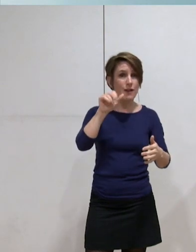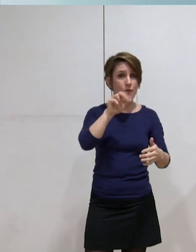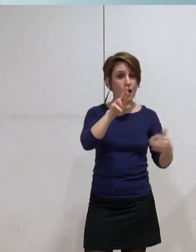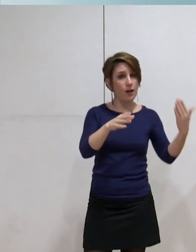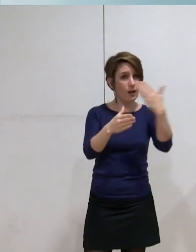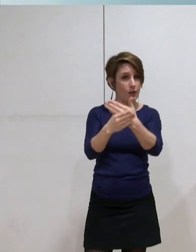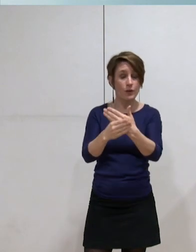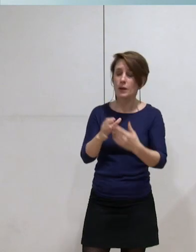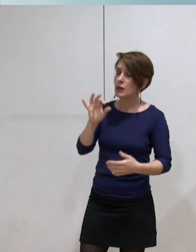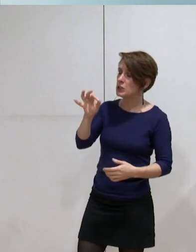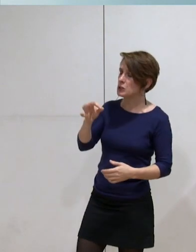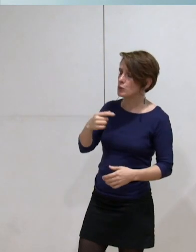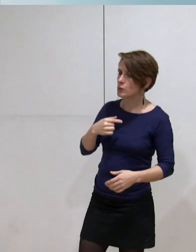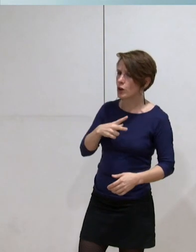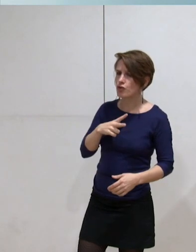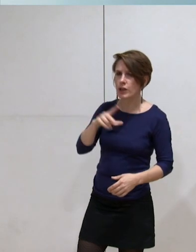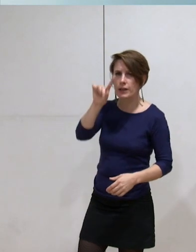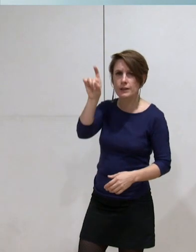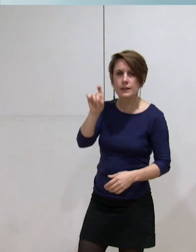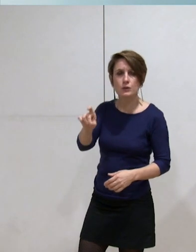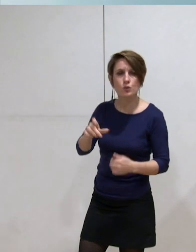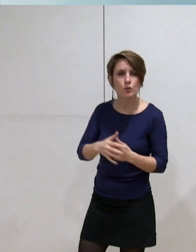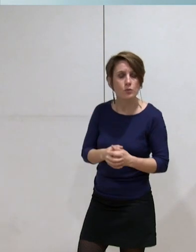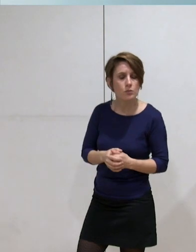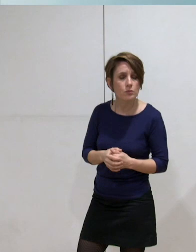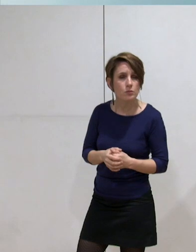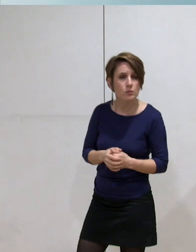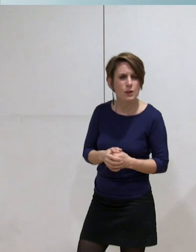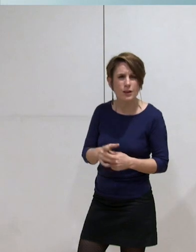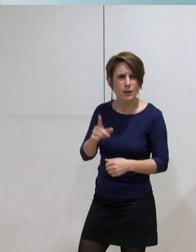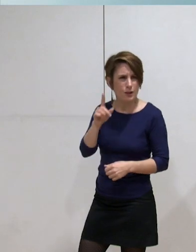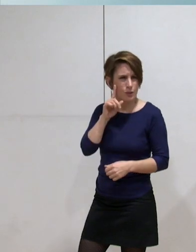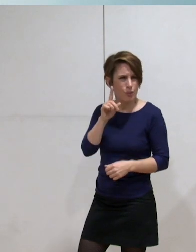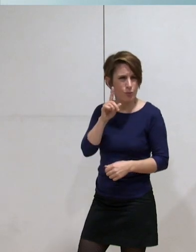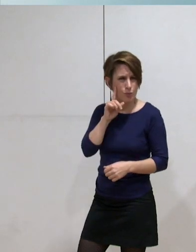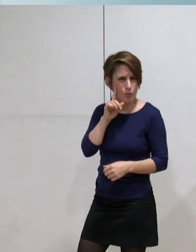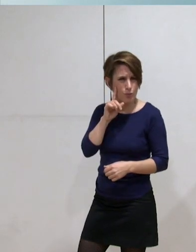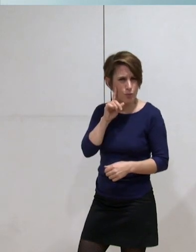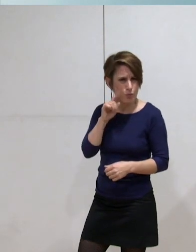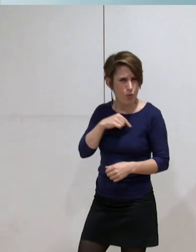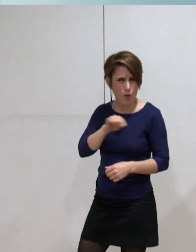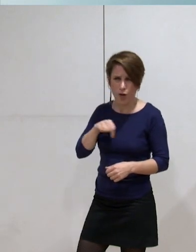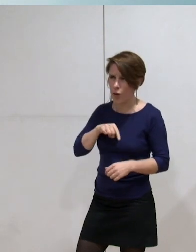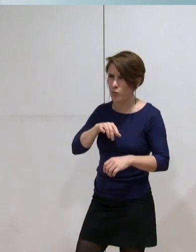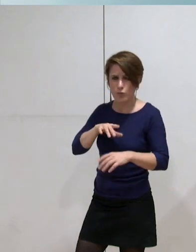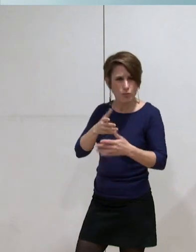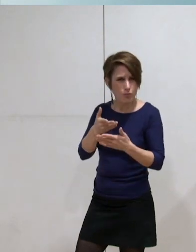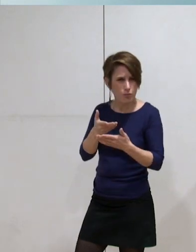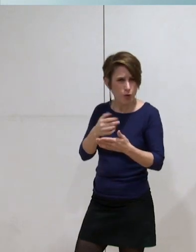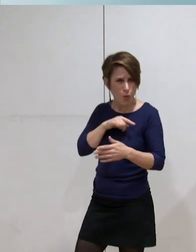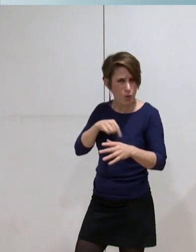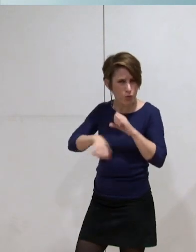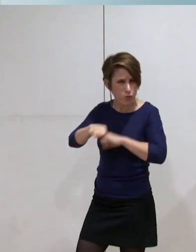oui une simple question pourquoi on est allé chercher ce type de de relation et donc